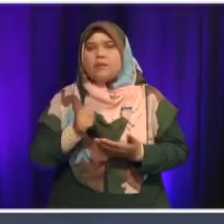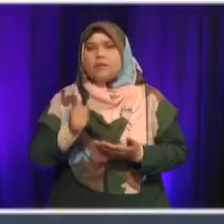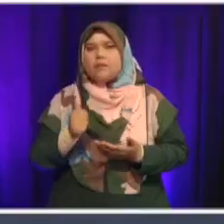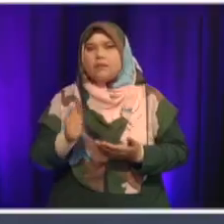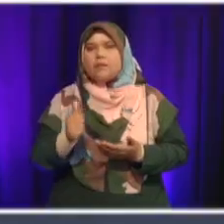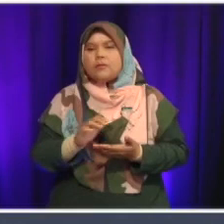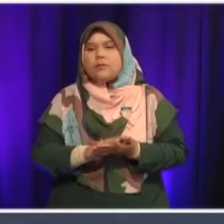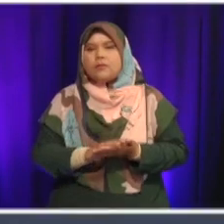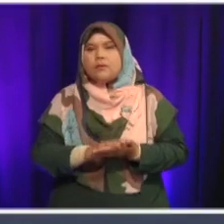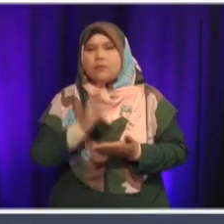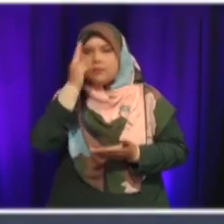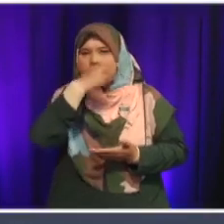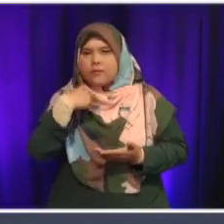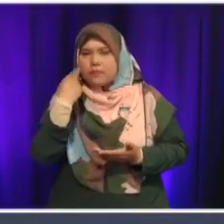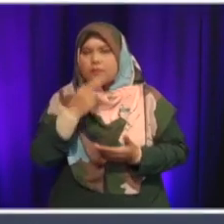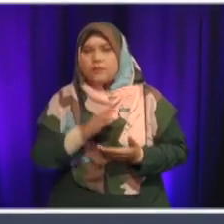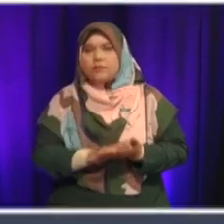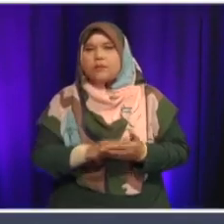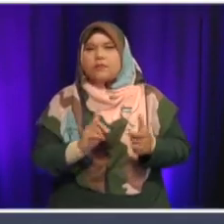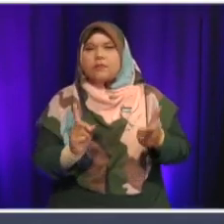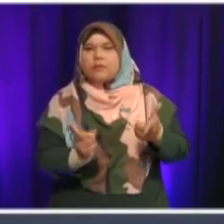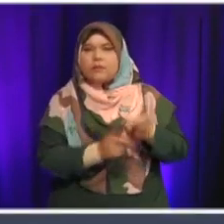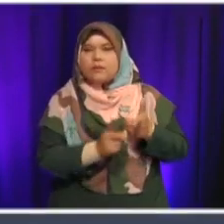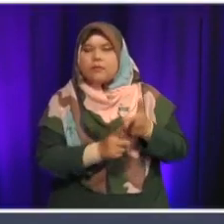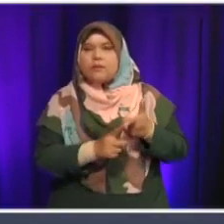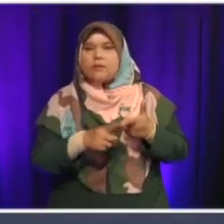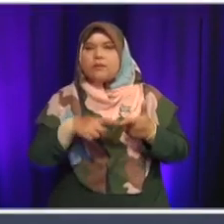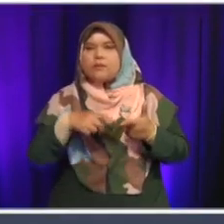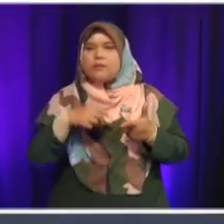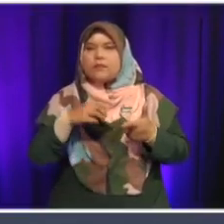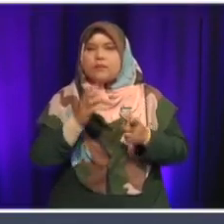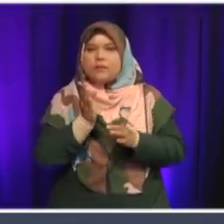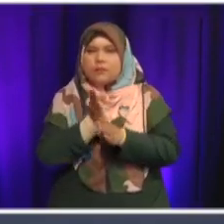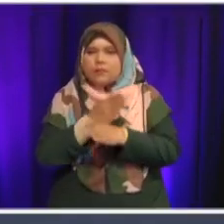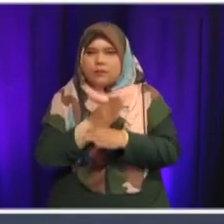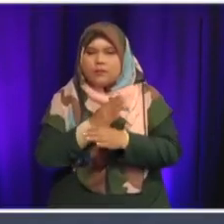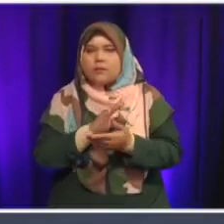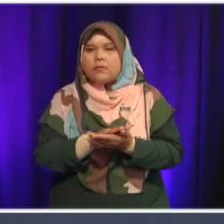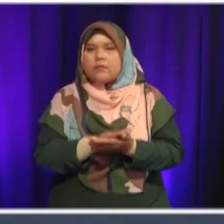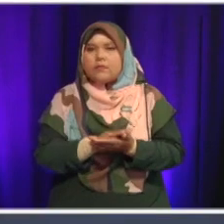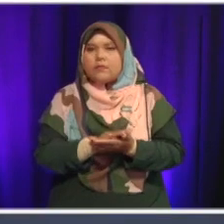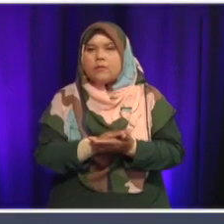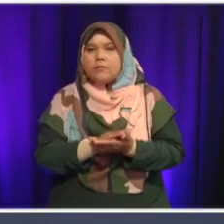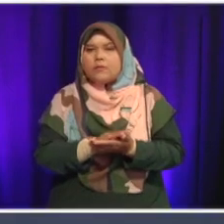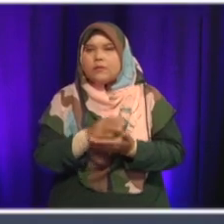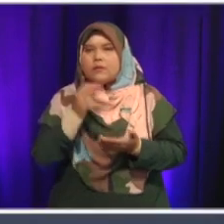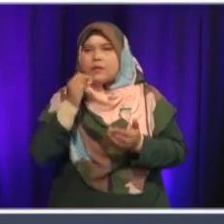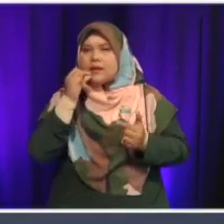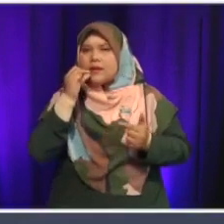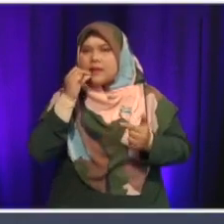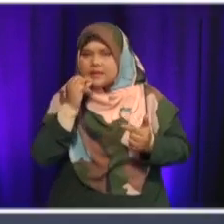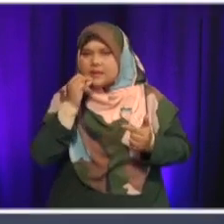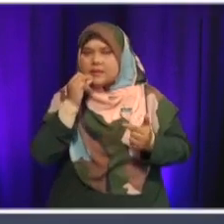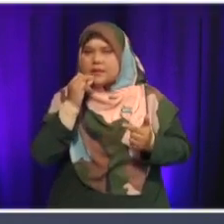aspek rupa Oke untuk teksturnya kata kuncinya adalah gigi gigi